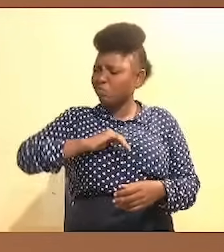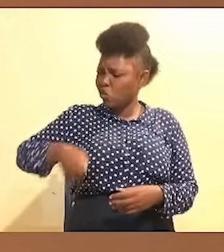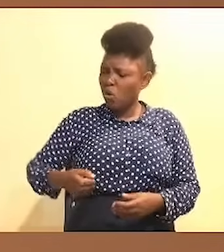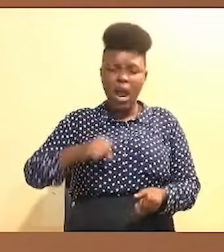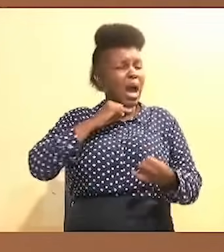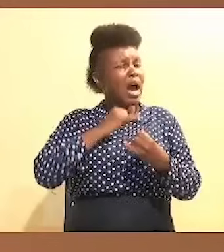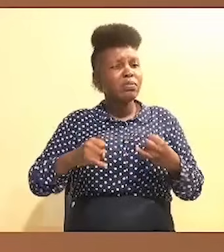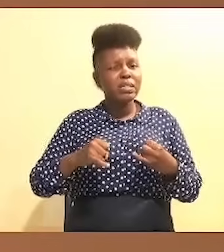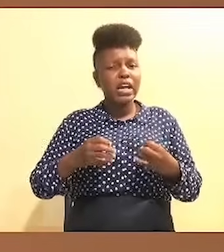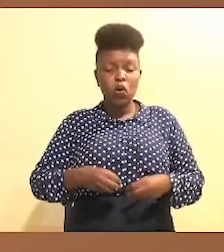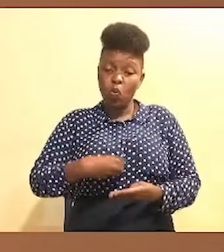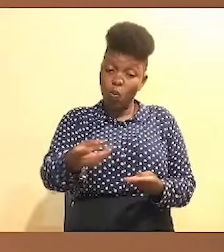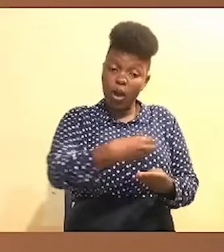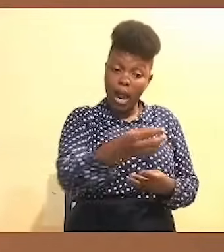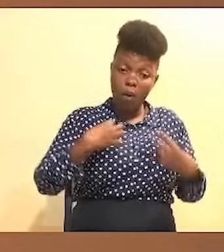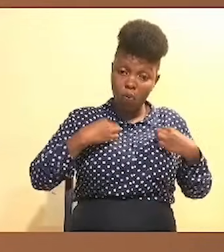watazichukua ukiwa umekufa.